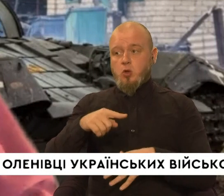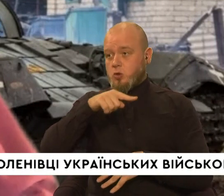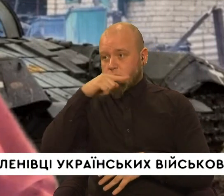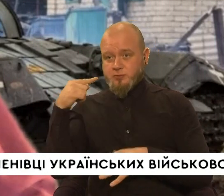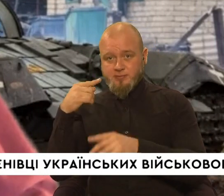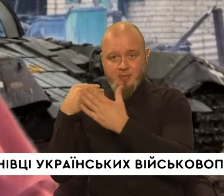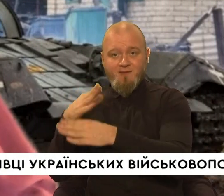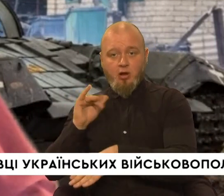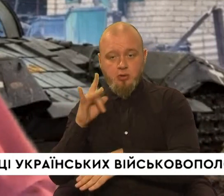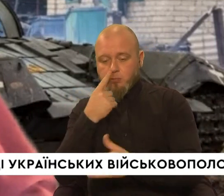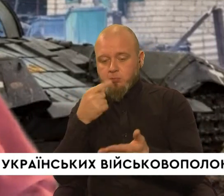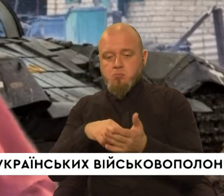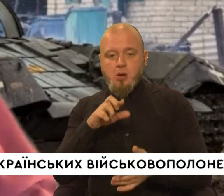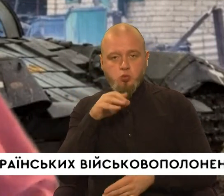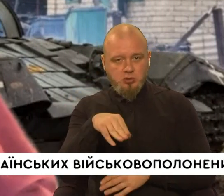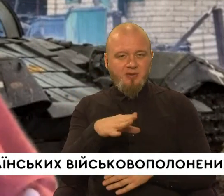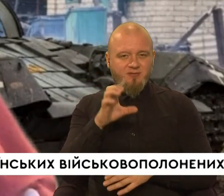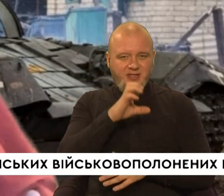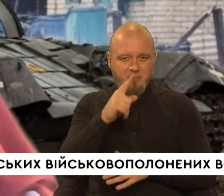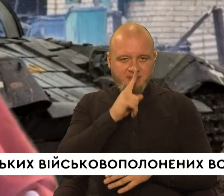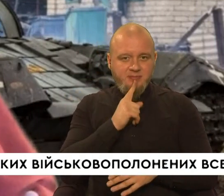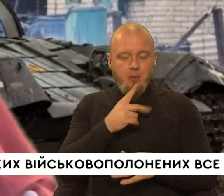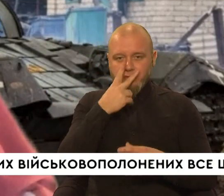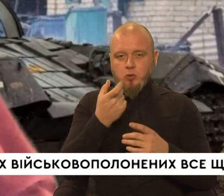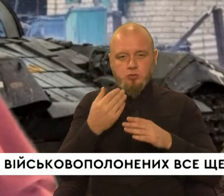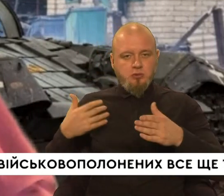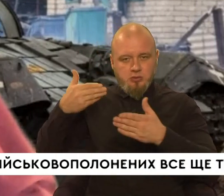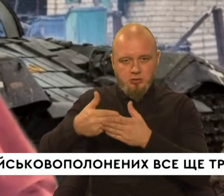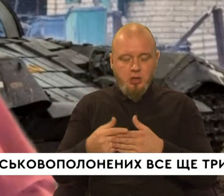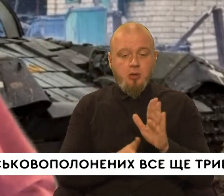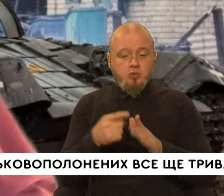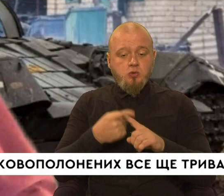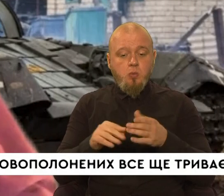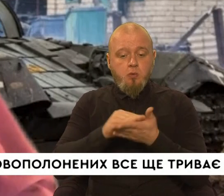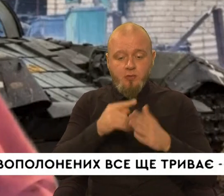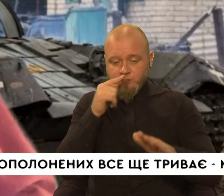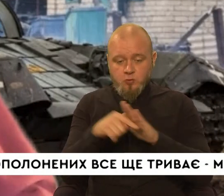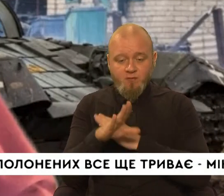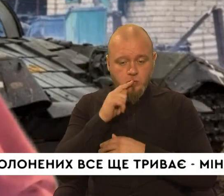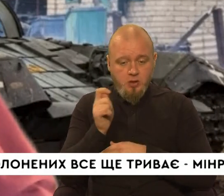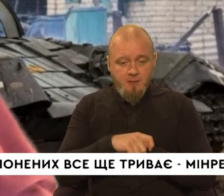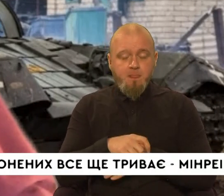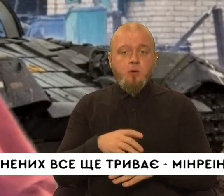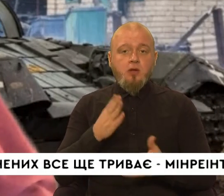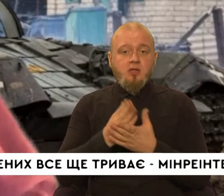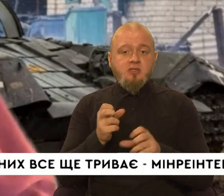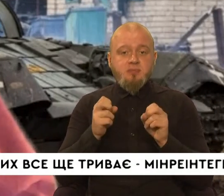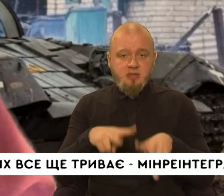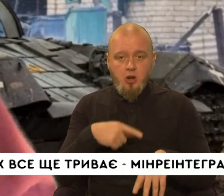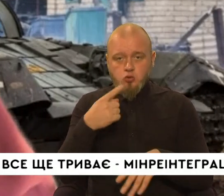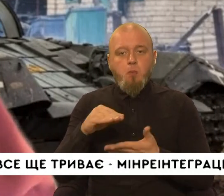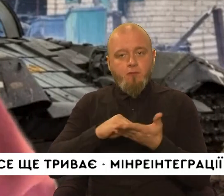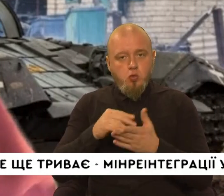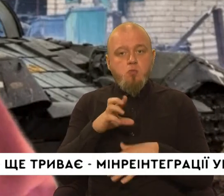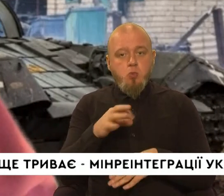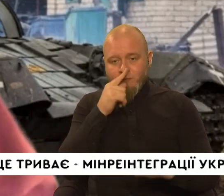компанія «Вагнер» дісталася Бахмута в серпні. Але подивімося трохи назад. На початку цього повторного вторгнення в Україну, і я спеціально кажу